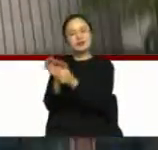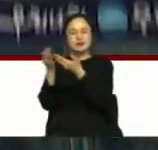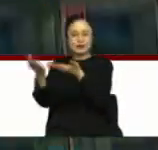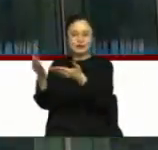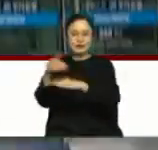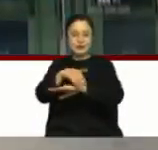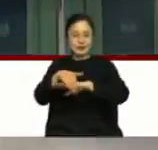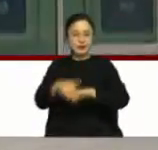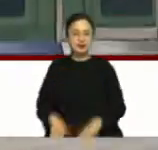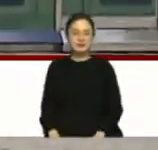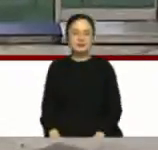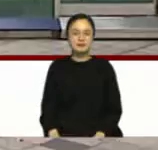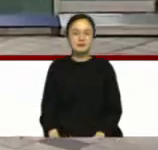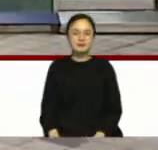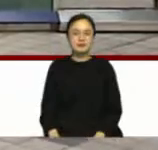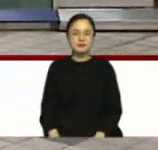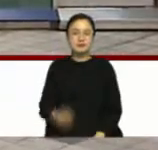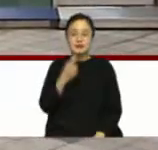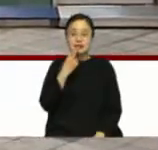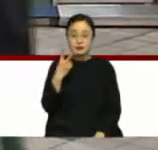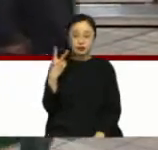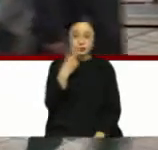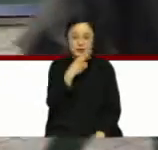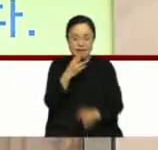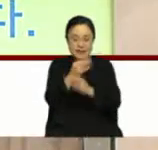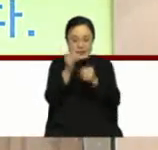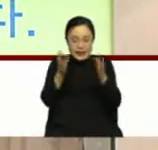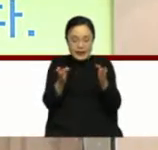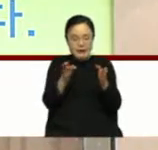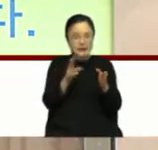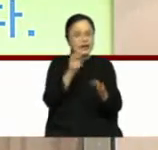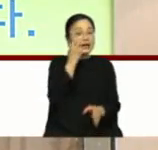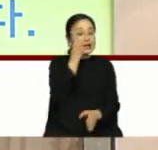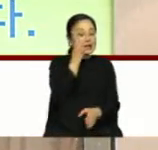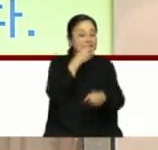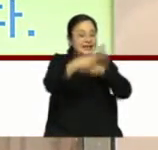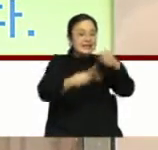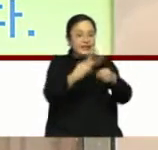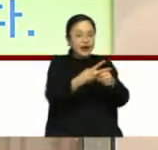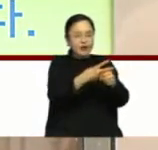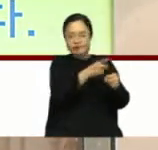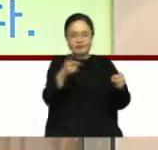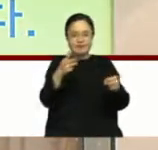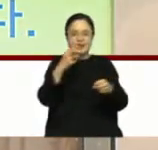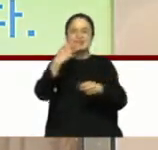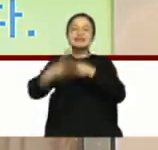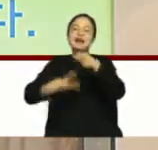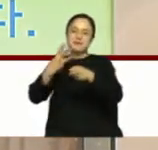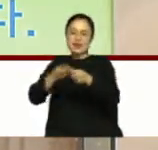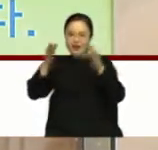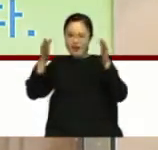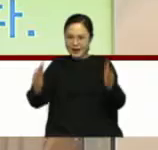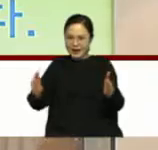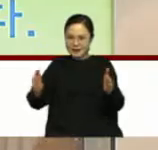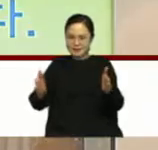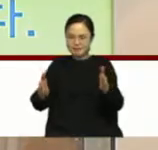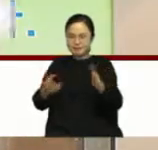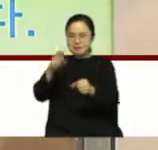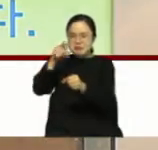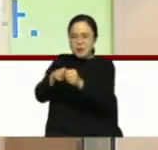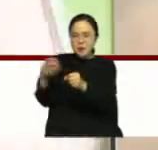지원 기관을 종전 24 개월에서 36개월까지 연장하고 성공 지원금 또한 30만원에서